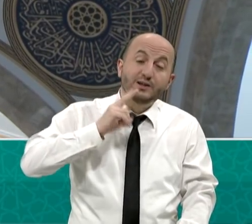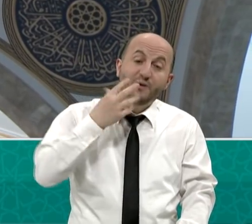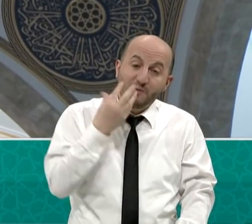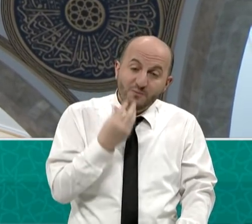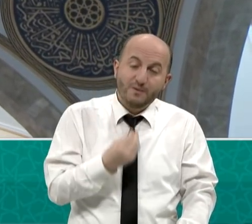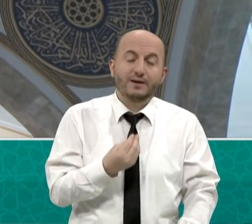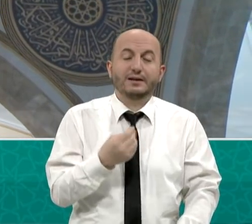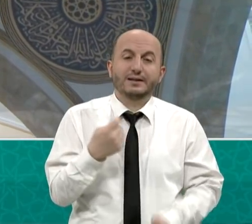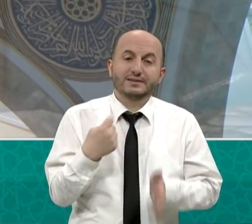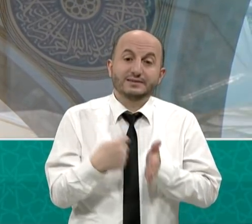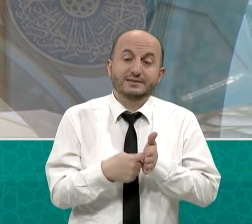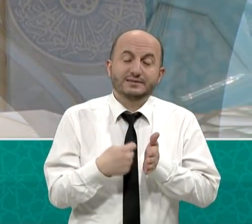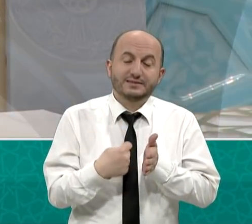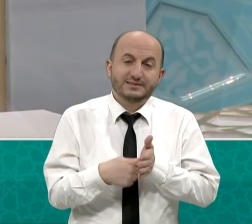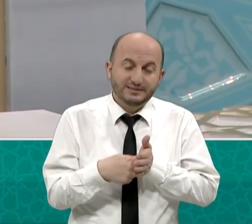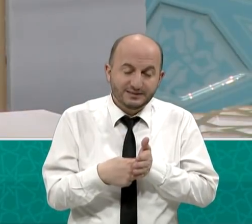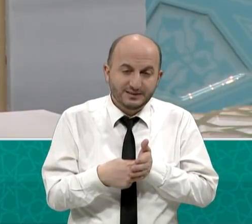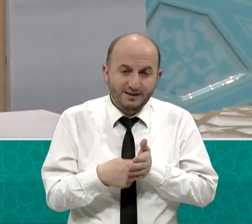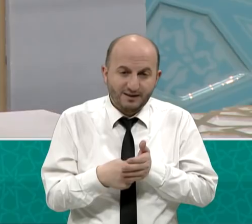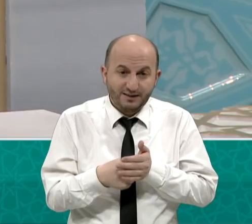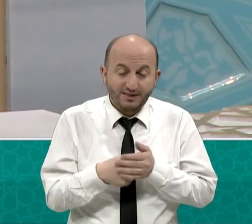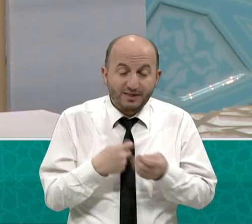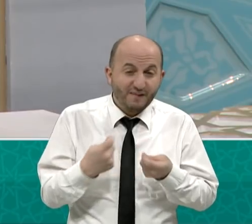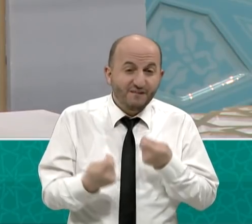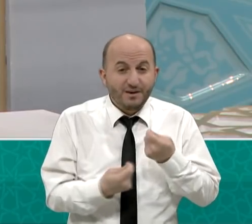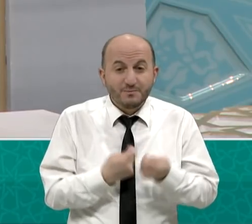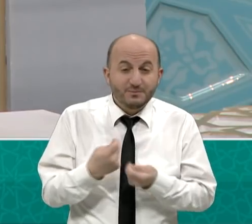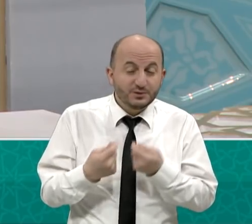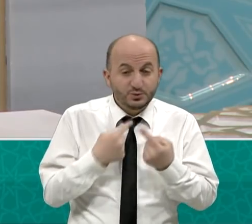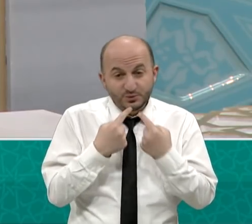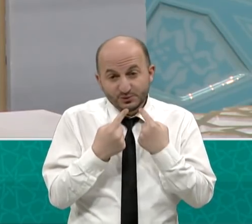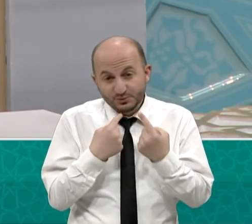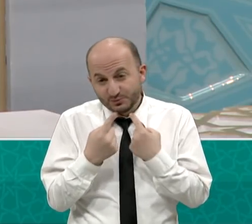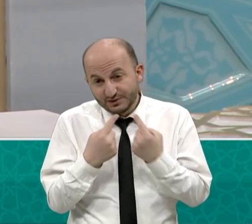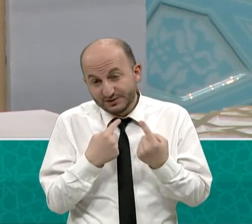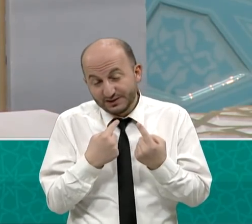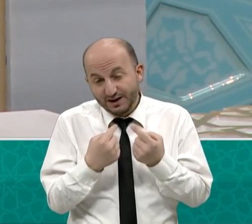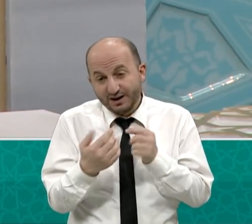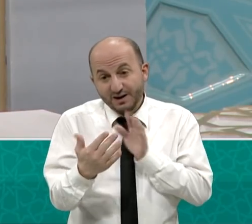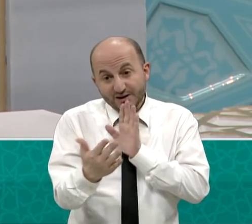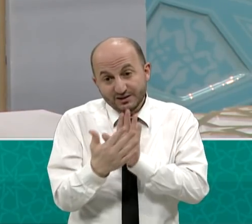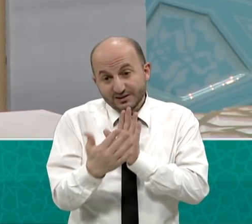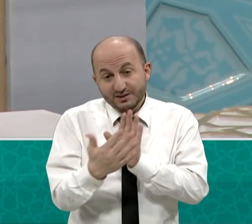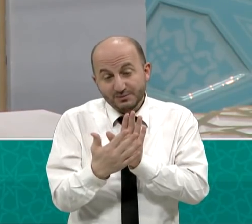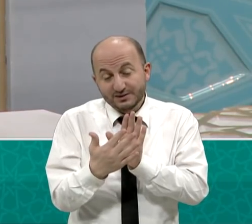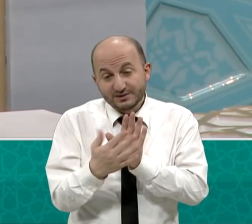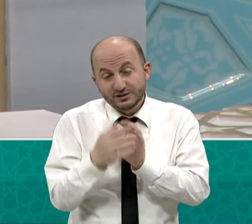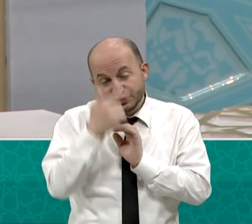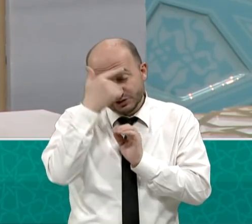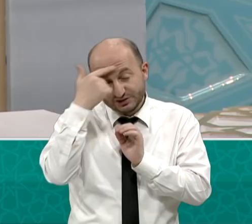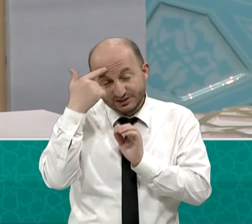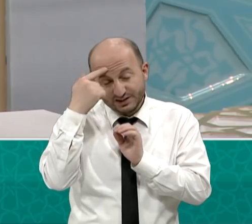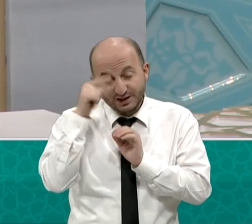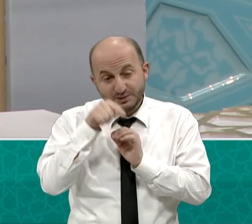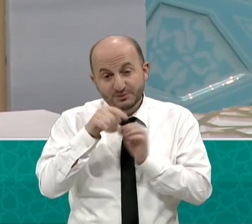o şekilde hareket ederek davranması, konuşması, muamele etmesi, inşallah bununla